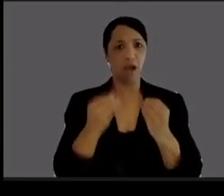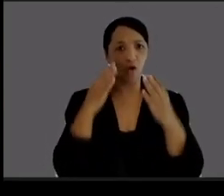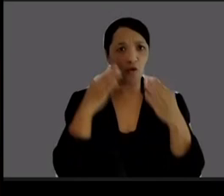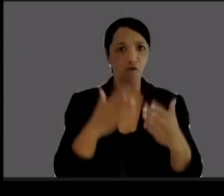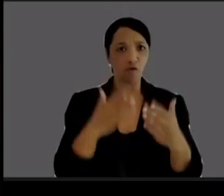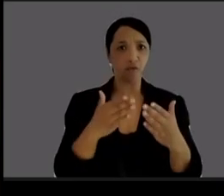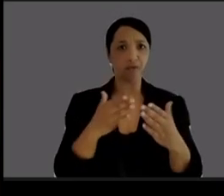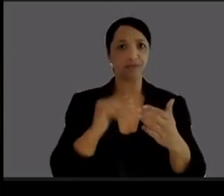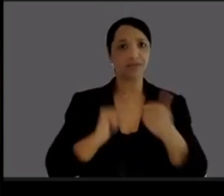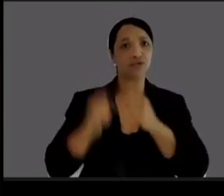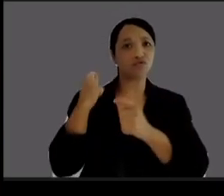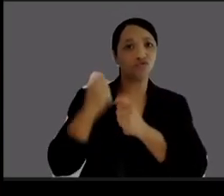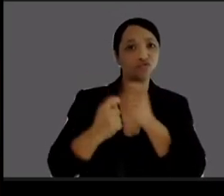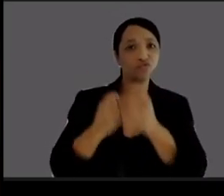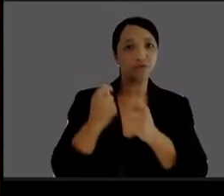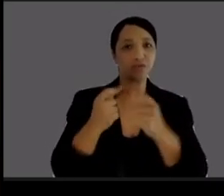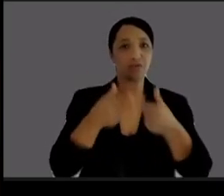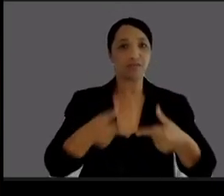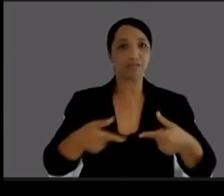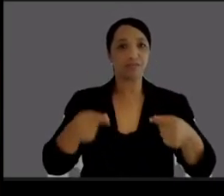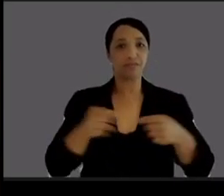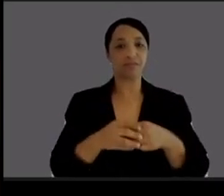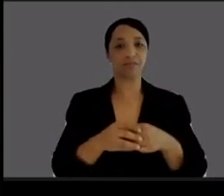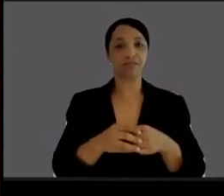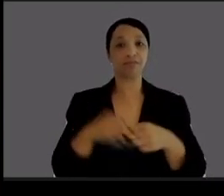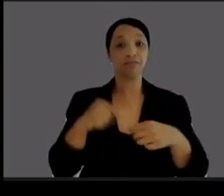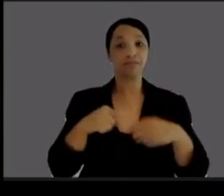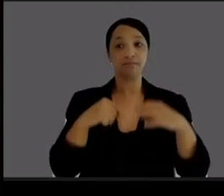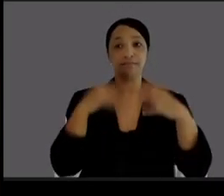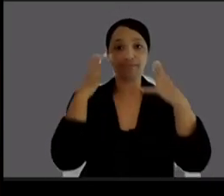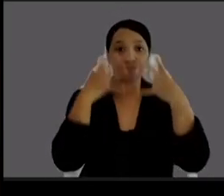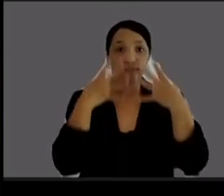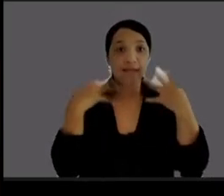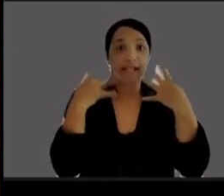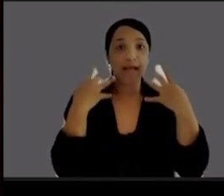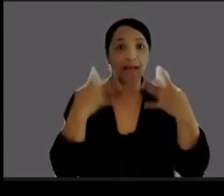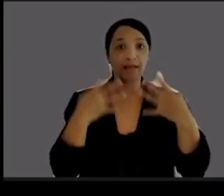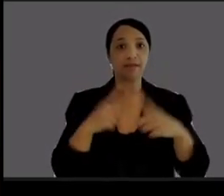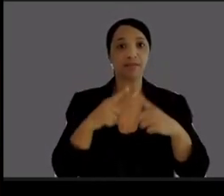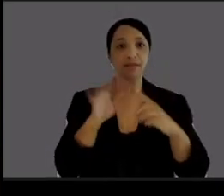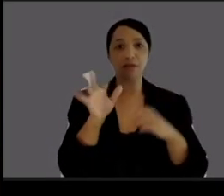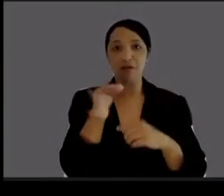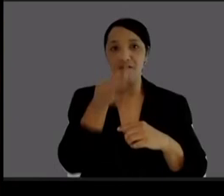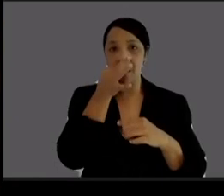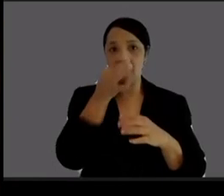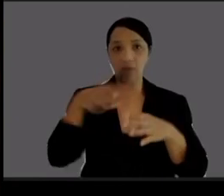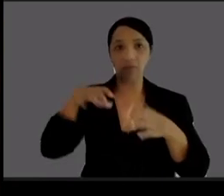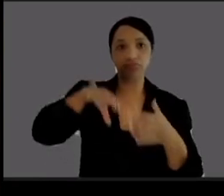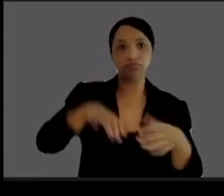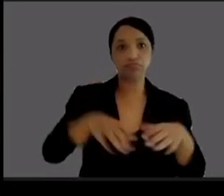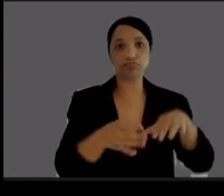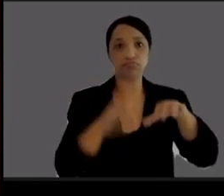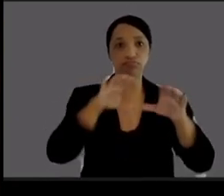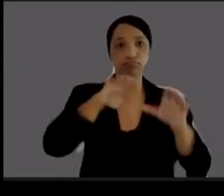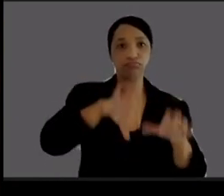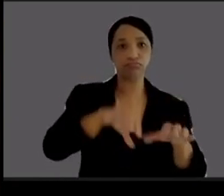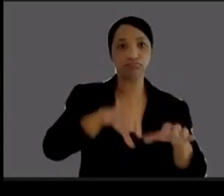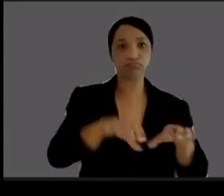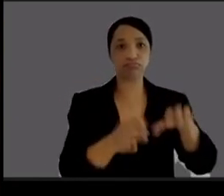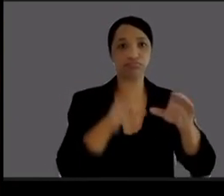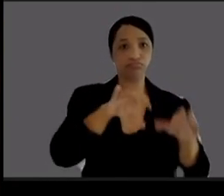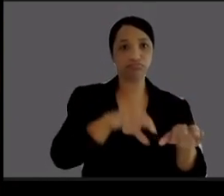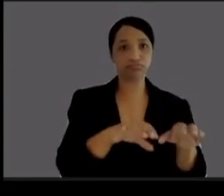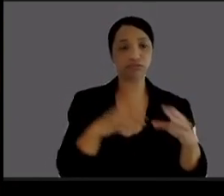ます士はの香りをまず嗅いでそしてレジという怒りを表す